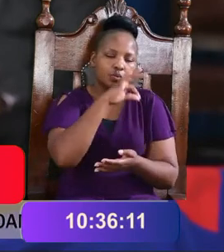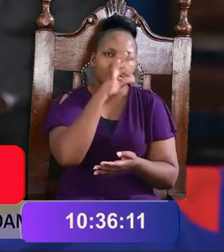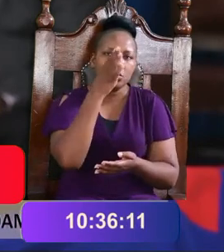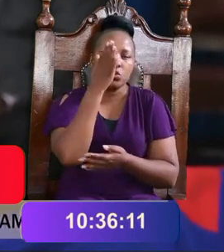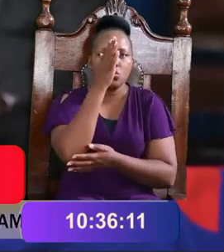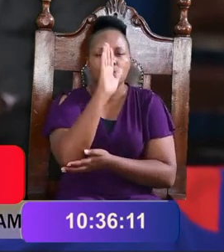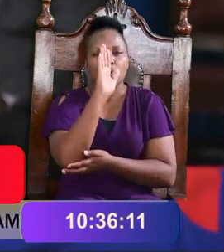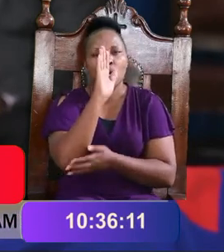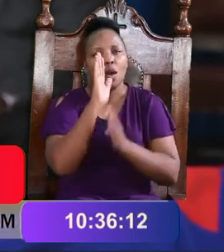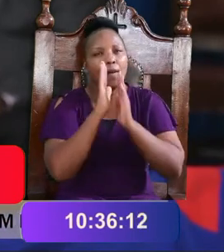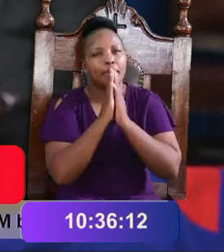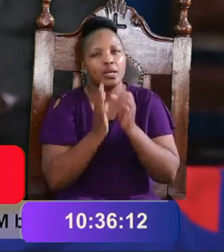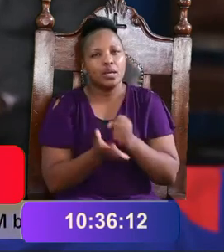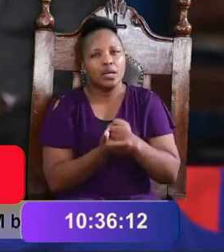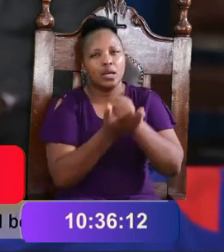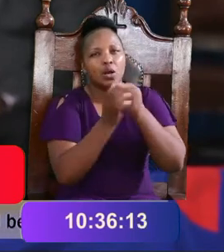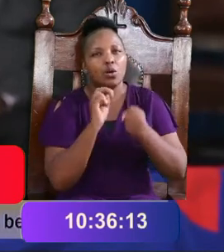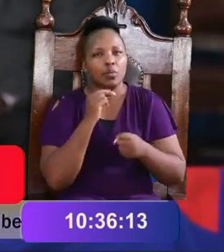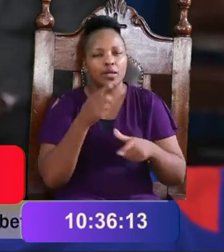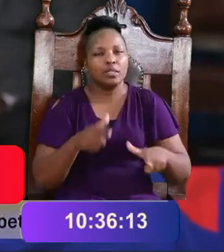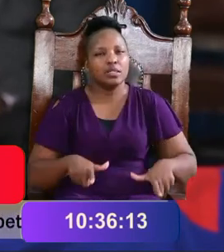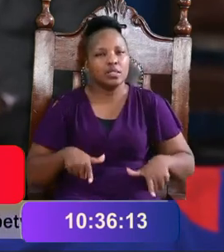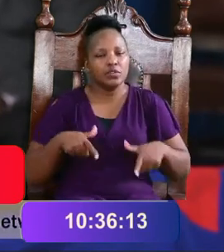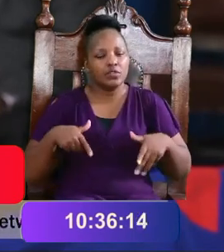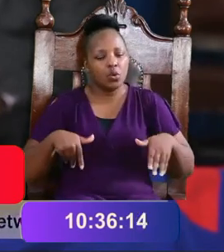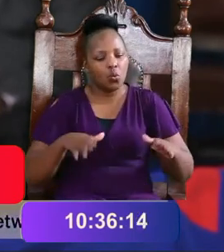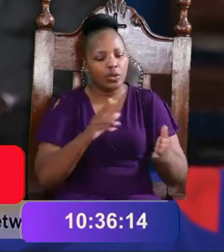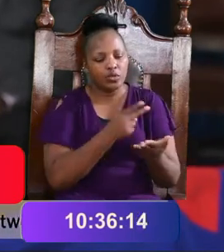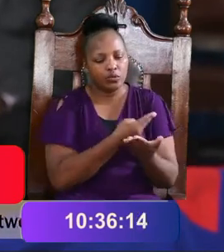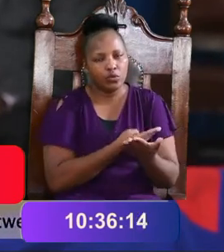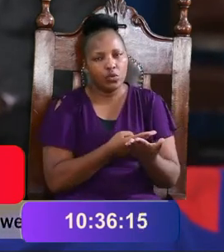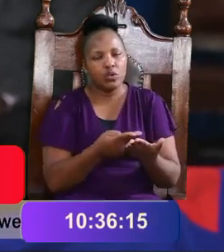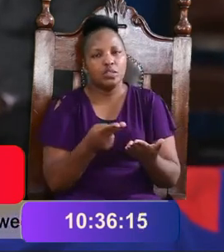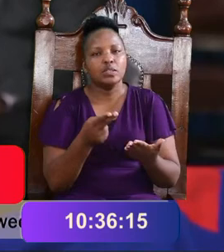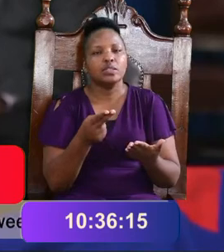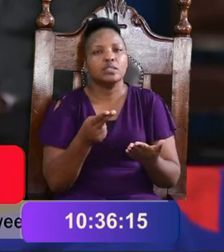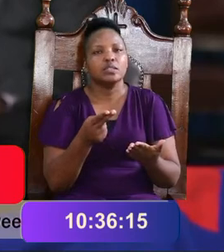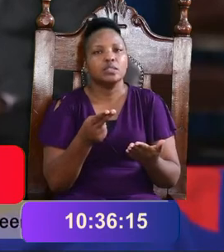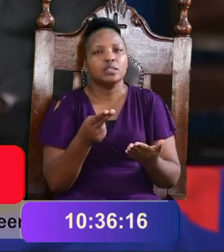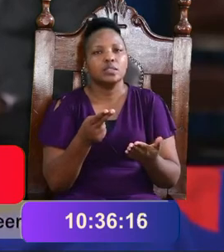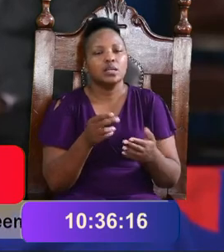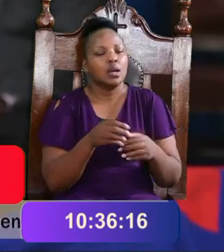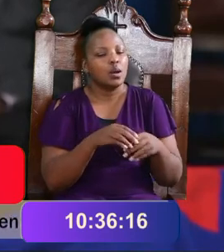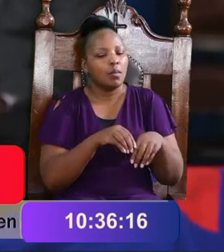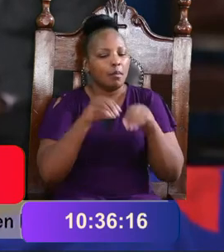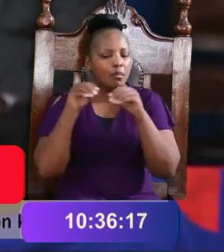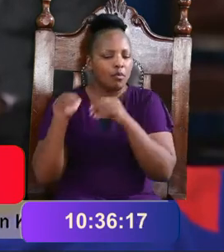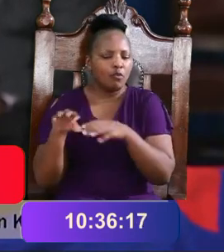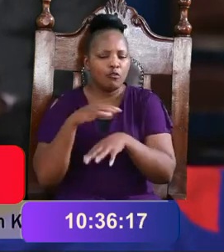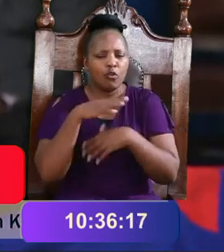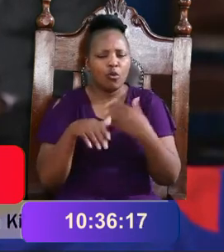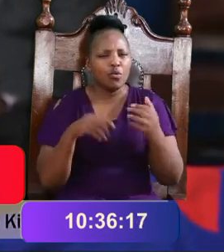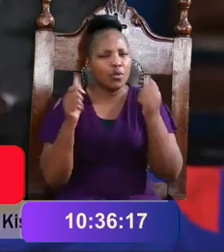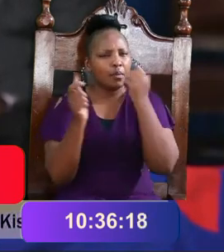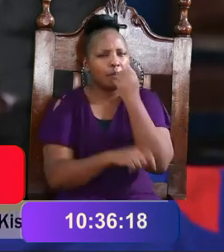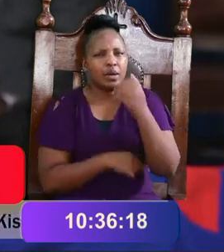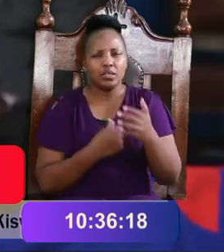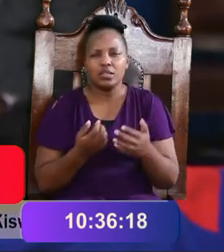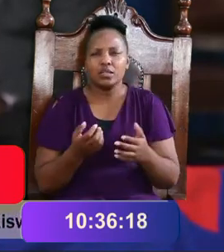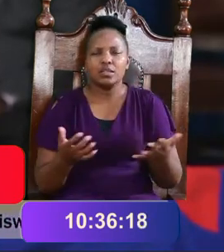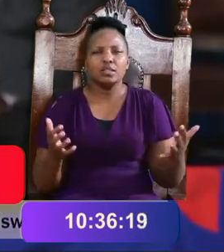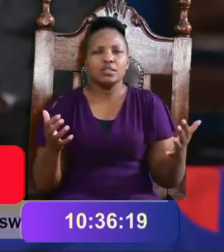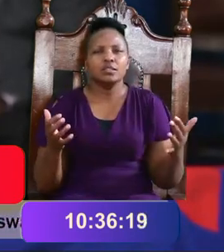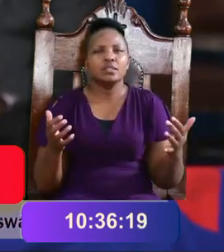Mtakatifu, tuomba utusaidie kuishi njia ya utakatifu na uadilifu. Ukatuondolea njia za ukosefu wa uadilifu Mfalme,